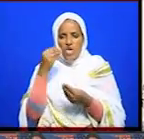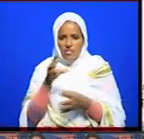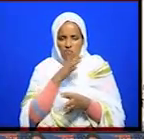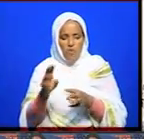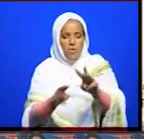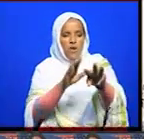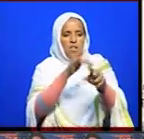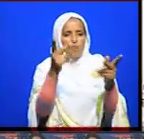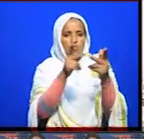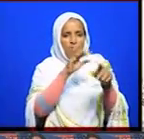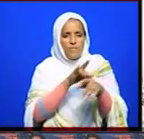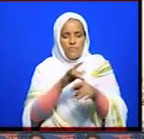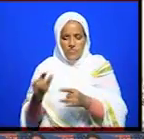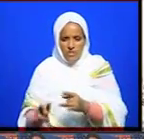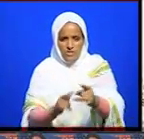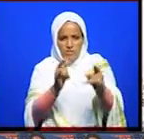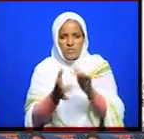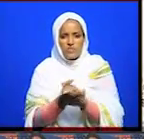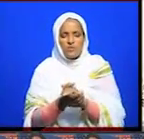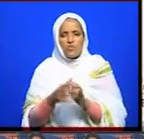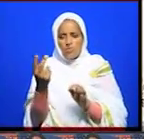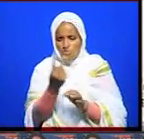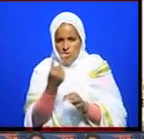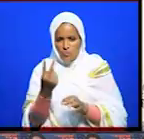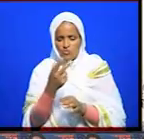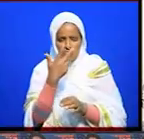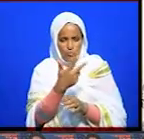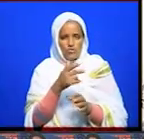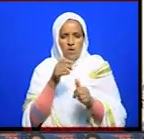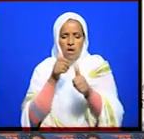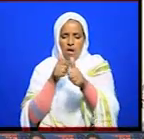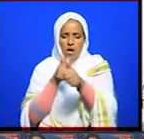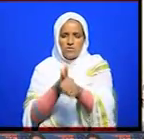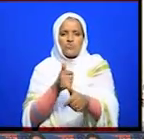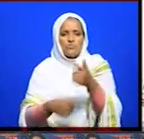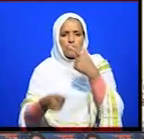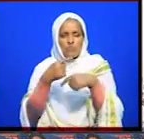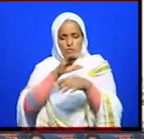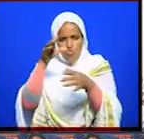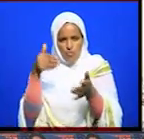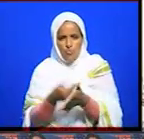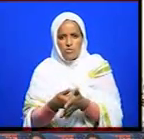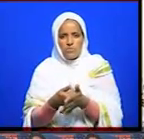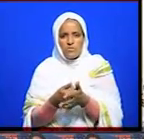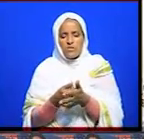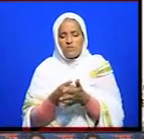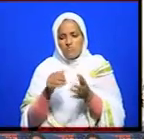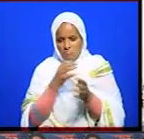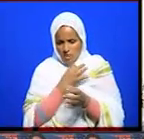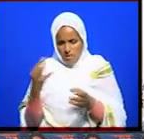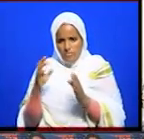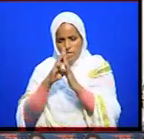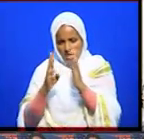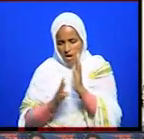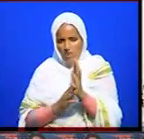ተቤቴ አይጠፋም። መንገድ ላይ ነው ቤቴ። ዘመዶችም ሁለቱም ሶስቱን አስከትለው ነው የሚመጡት።